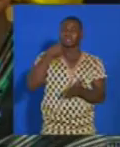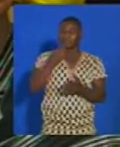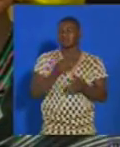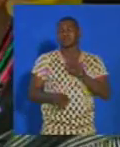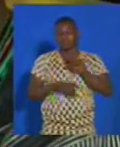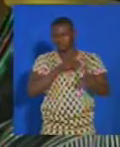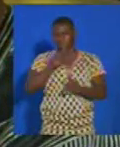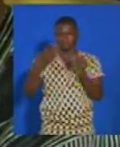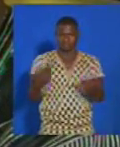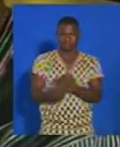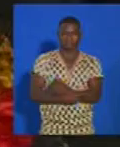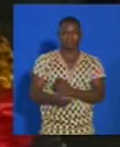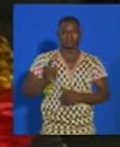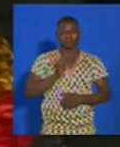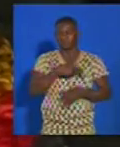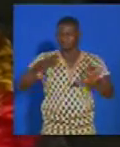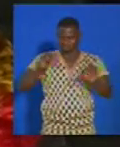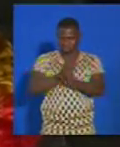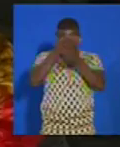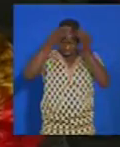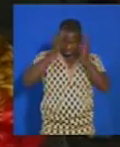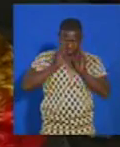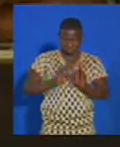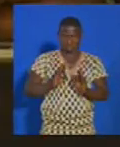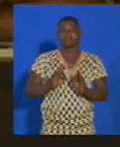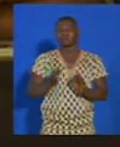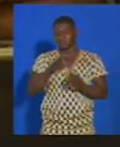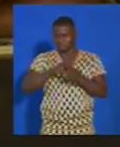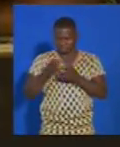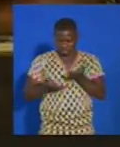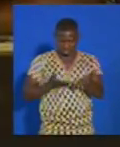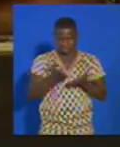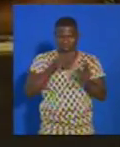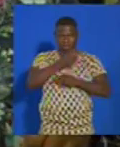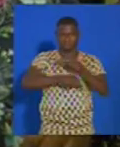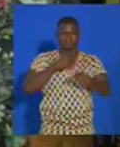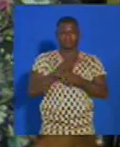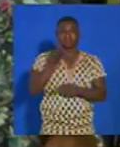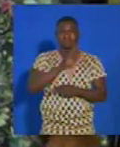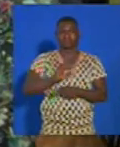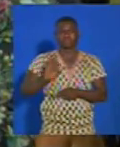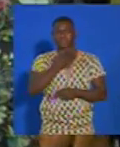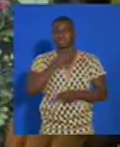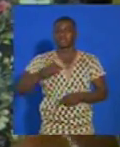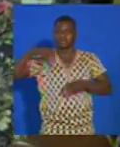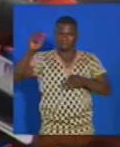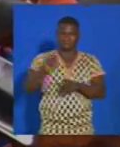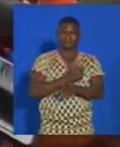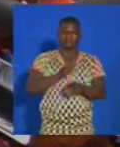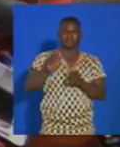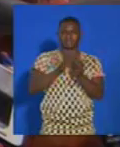ce jour pour nous. Nous avons pris l'engagement de servir la nation burkinabé et d'appliquer